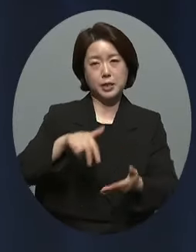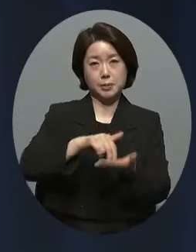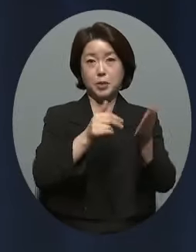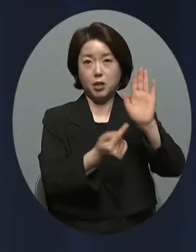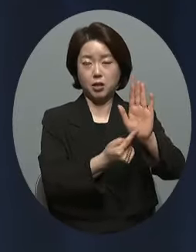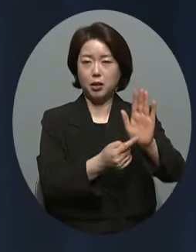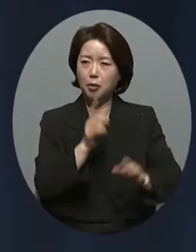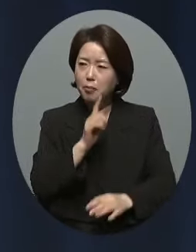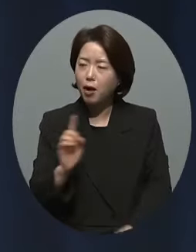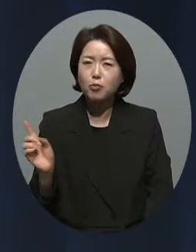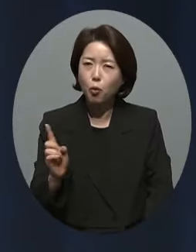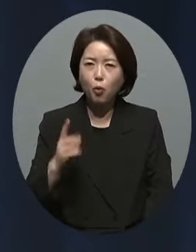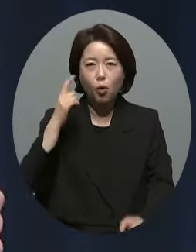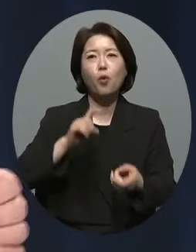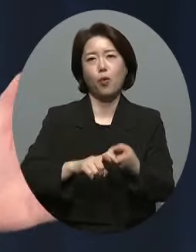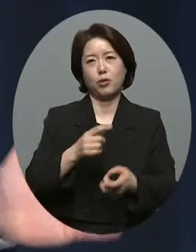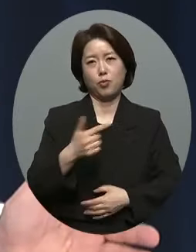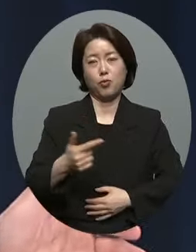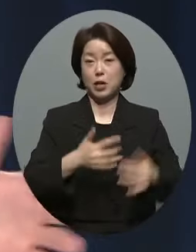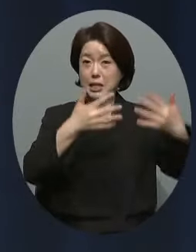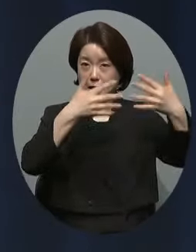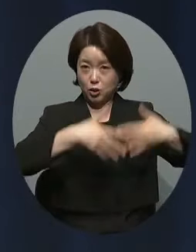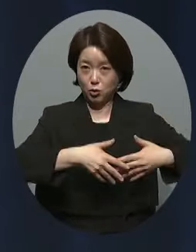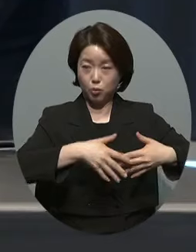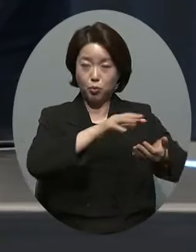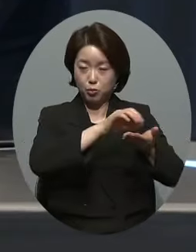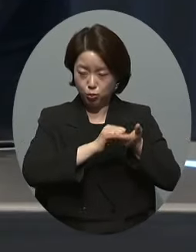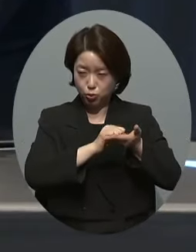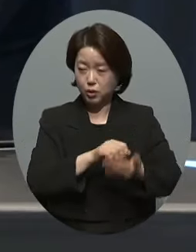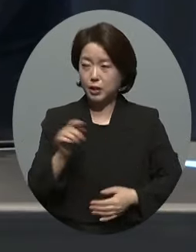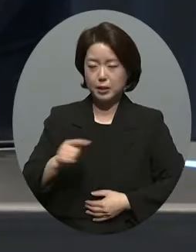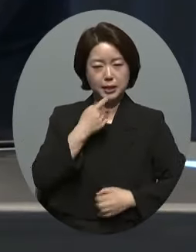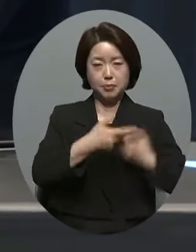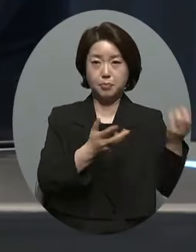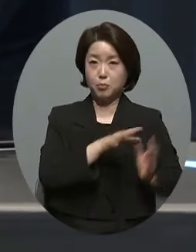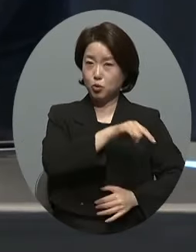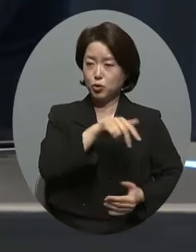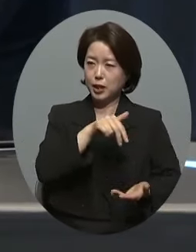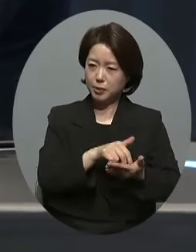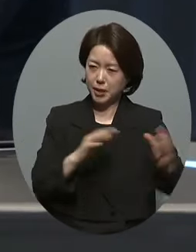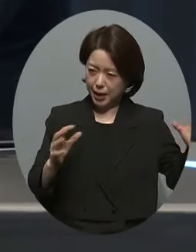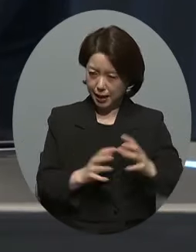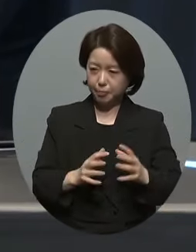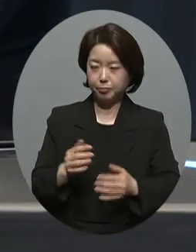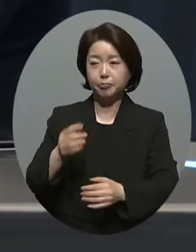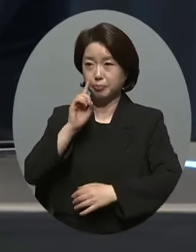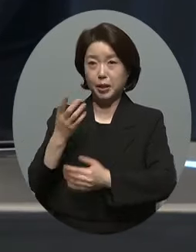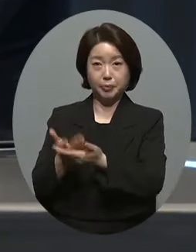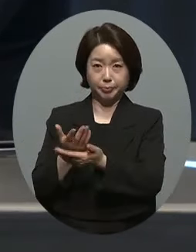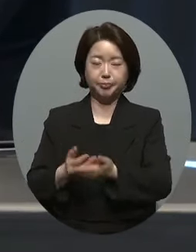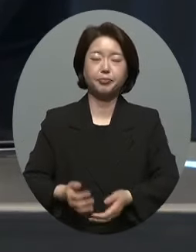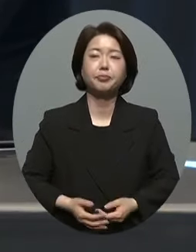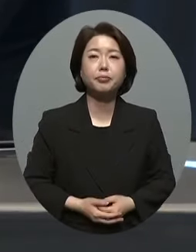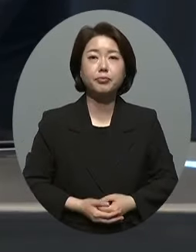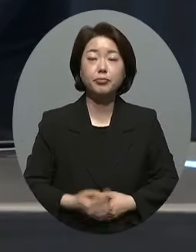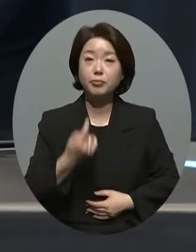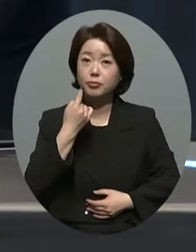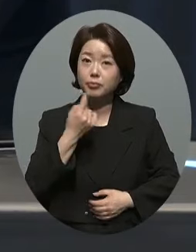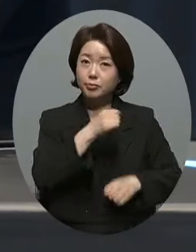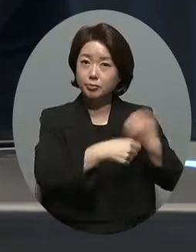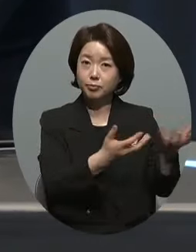나올지 이것도 관심이고 아까 조건부 수형에 대해서 민주당에 만약에 그렇게 나오면 민주당에서 입장은 어떤지 그것 같이 합쳐서 좀 얘기를 해 주셔야 될 것 같아요 민주당으로서는